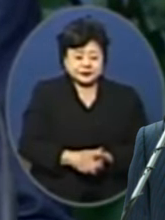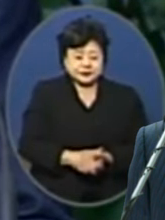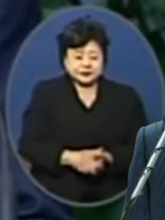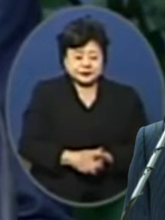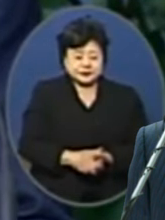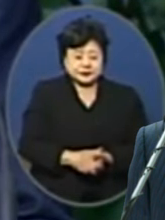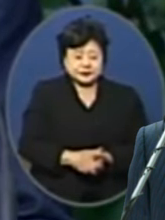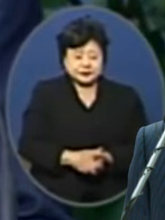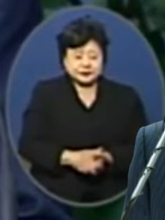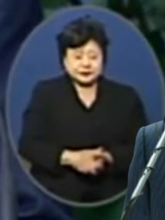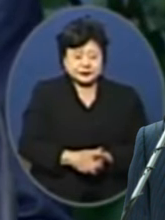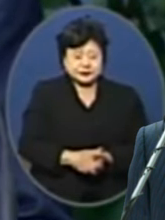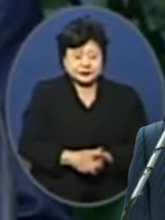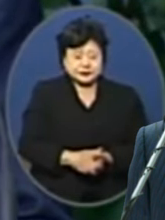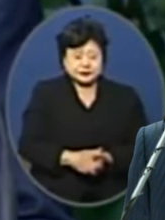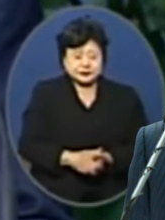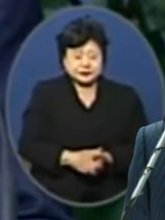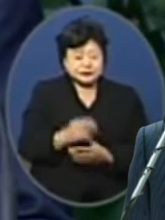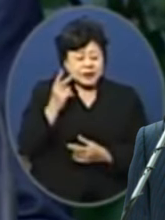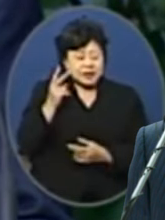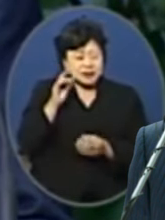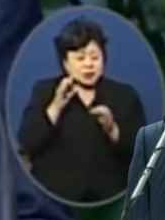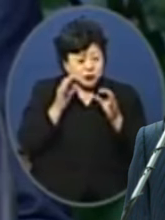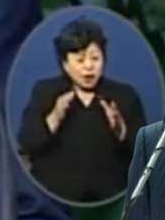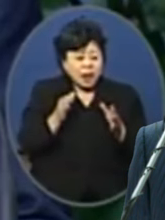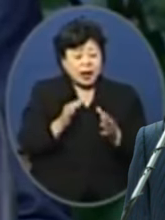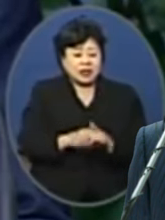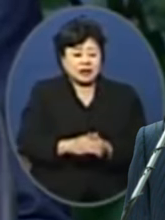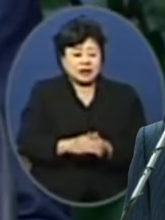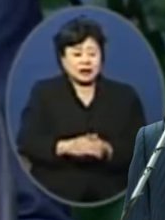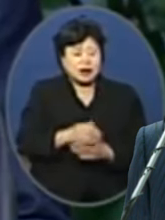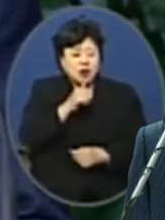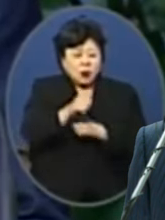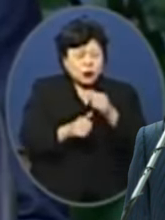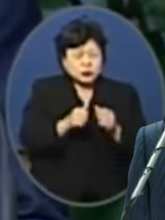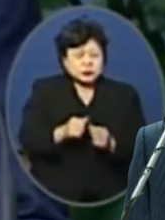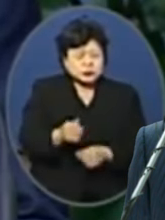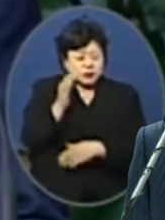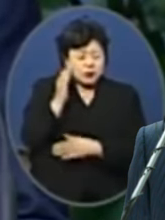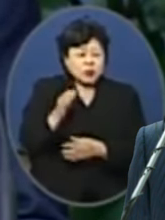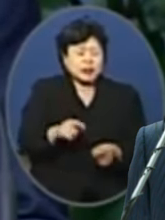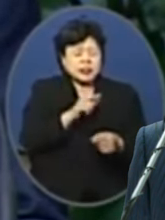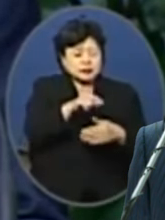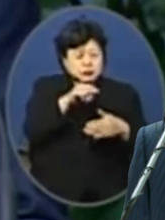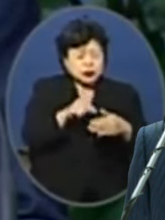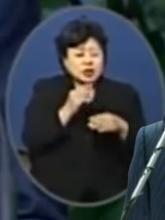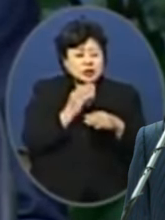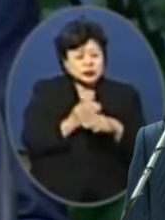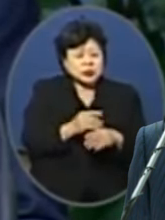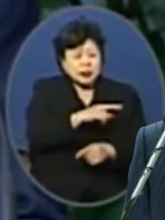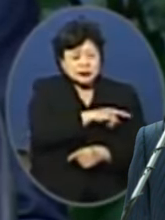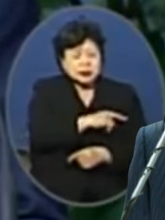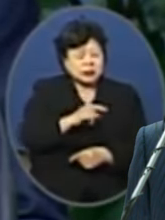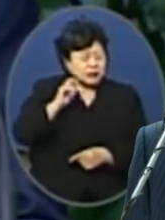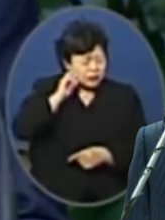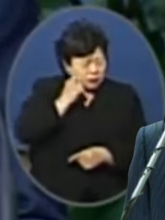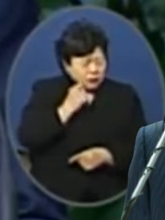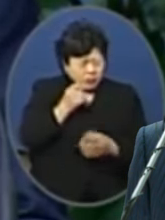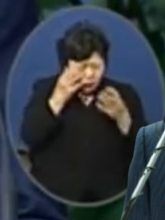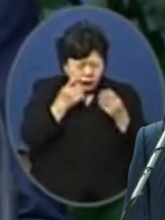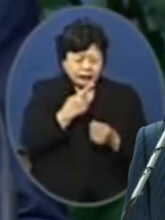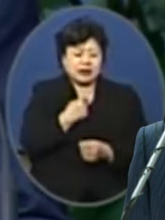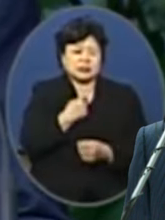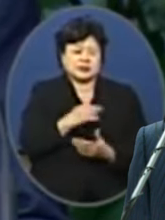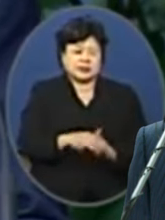아멘요 한 이태 동안에 저는 50년의 목회생활을 해오는 중에 가장 어려운 고난을